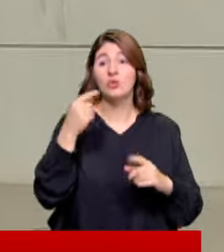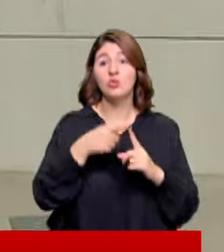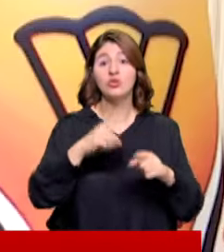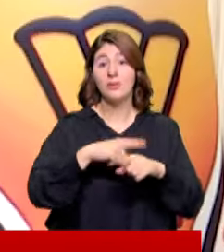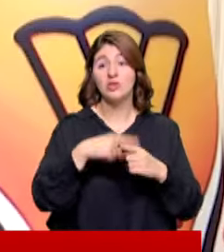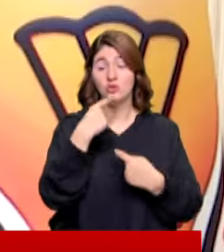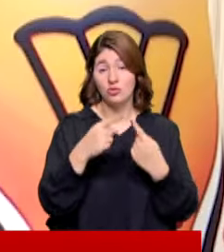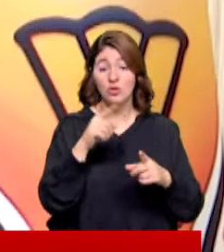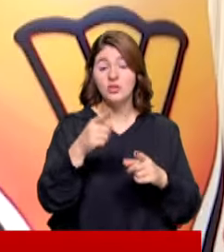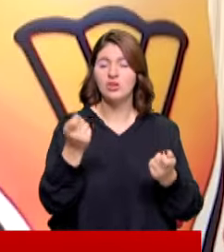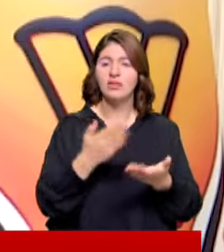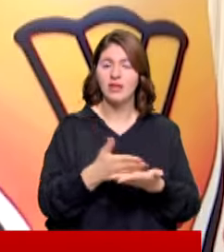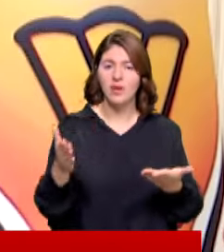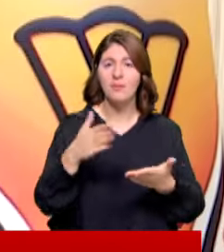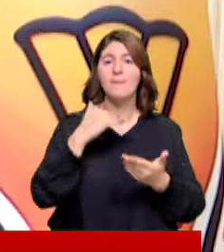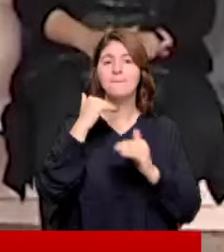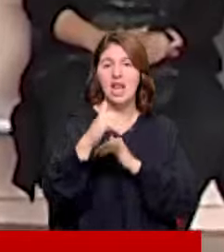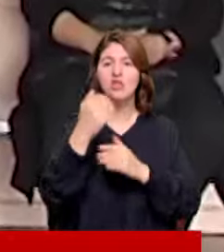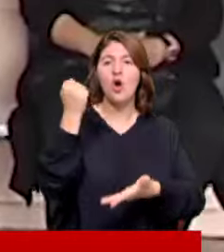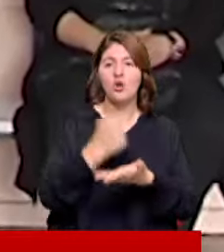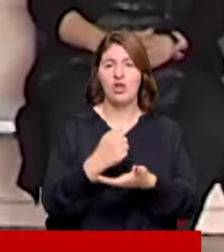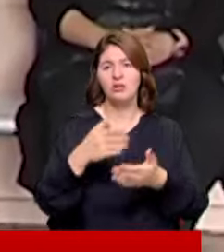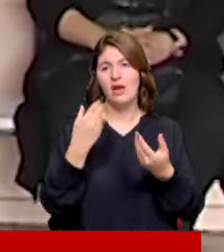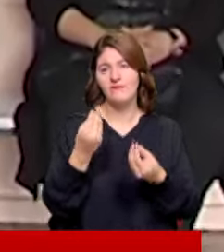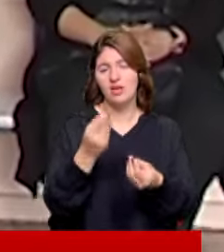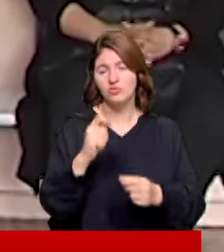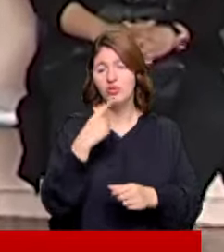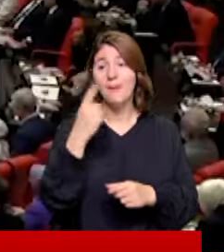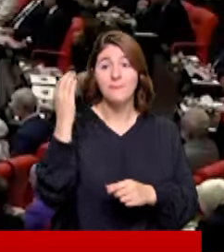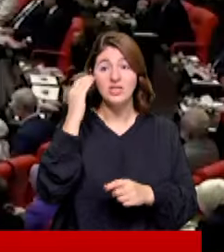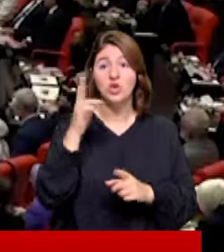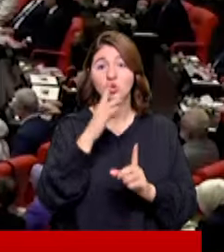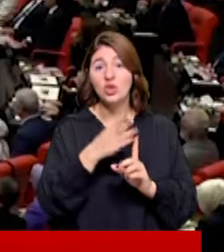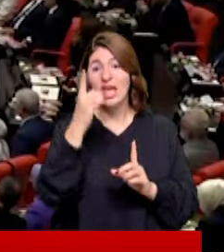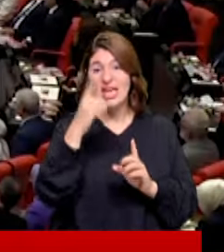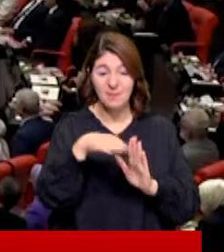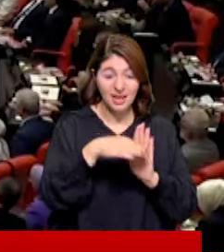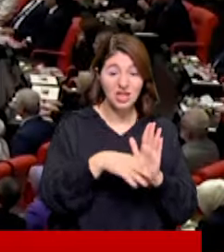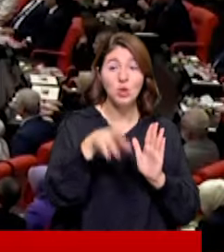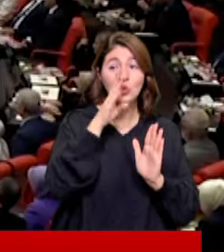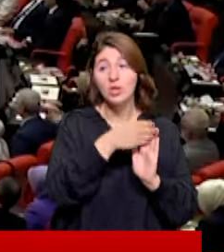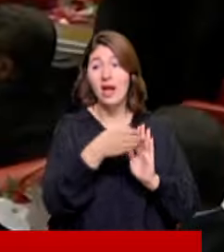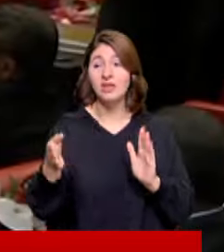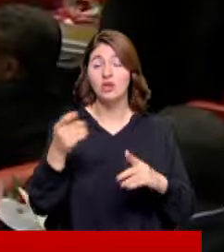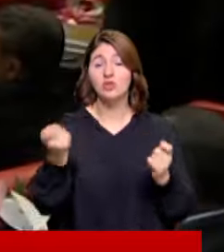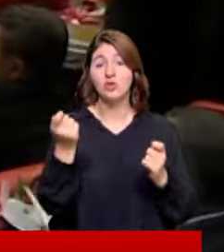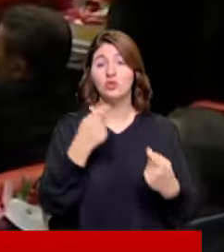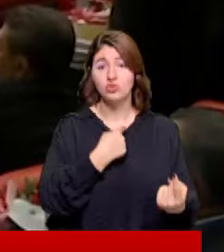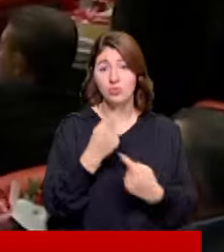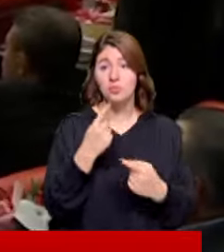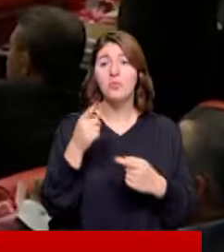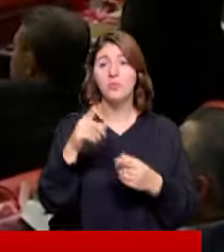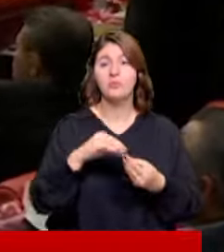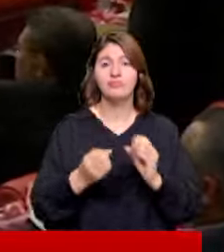hazırlığı Yazıcı çalışma sürüyor, milletin onayına da sunulacak dedi. Baştan sona ilk maddeden son maddeye çalışıyoruz vurgusuysa polemiğin